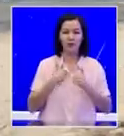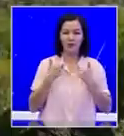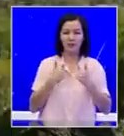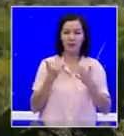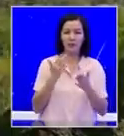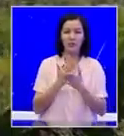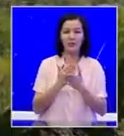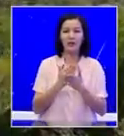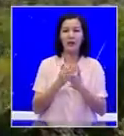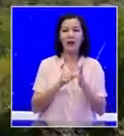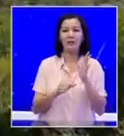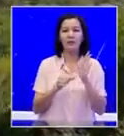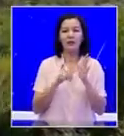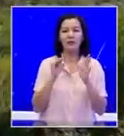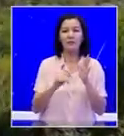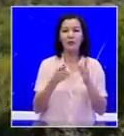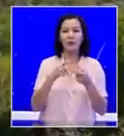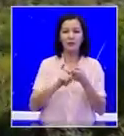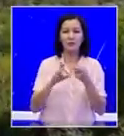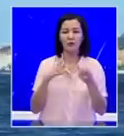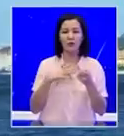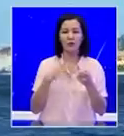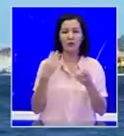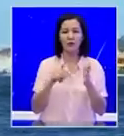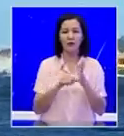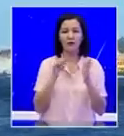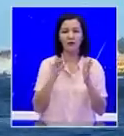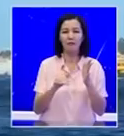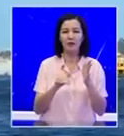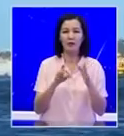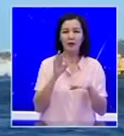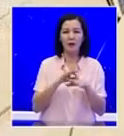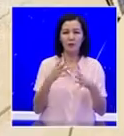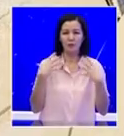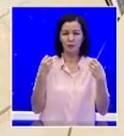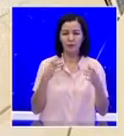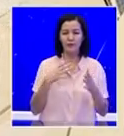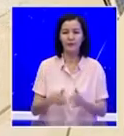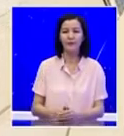Жалпы бұл елде 66 мың адам коронавирус жұқтырған, оның 46 мыңы дерттен айыққан.